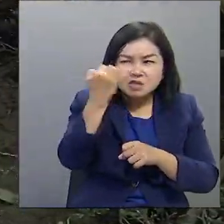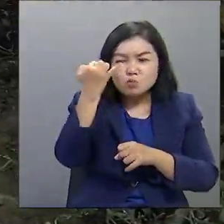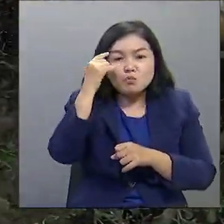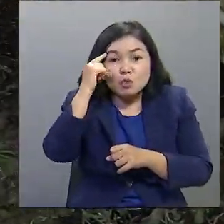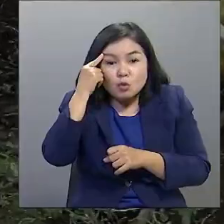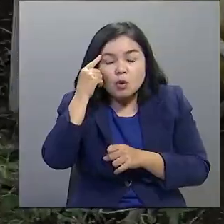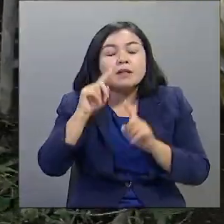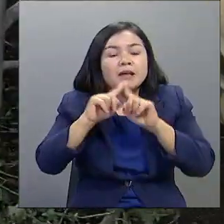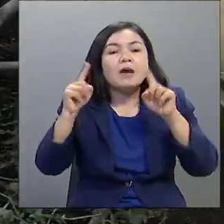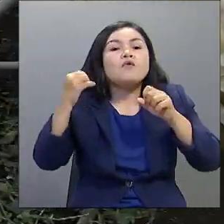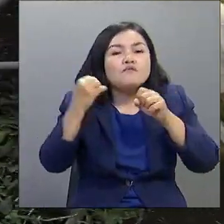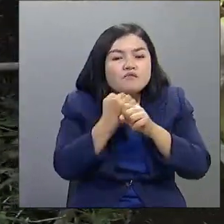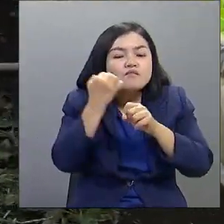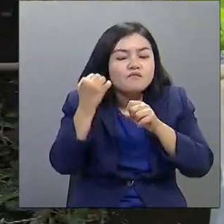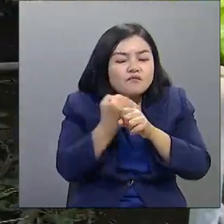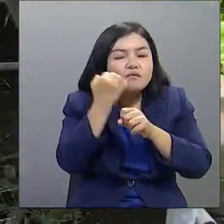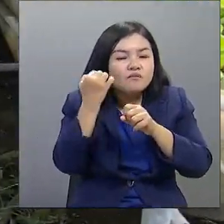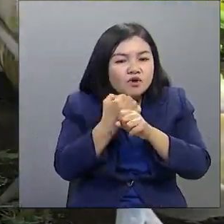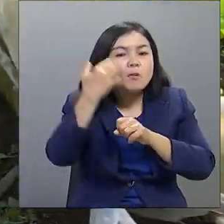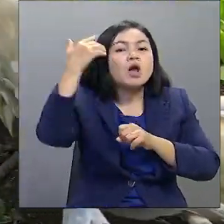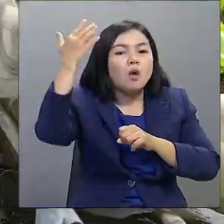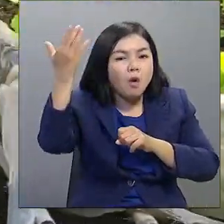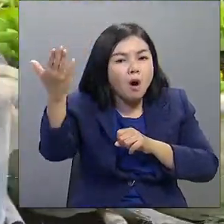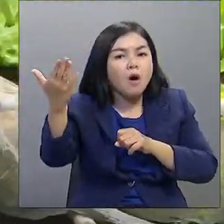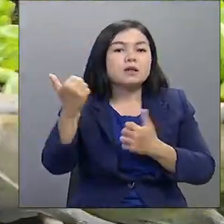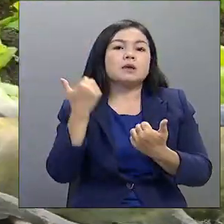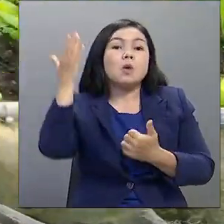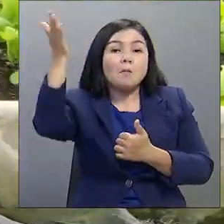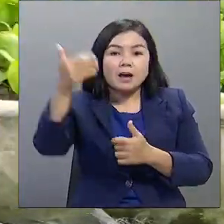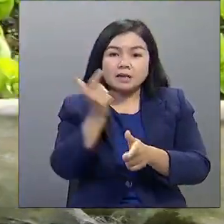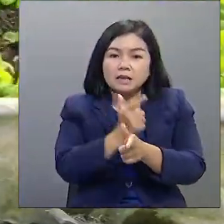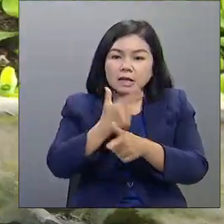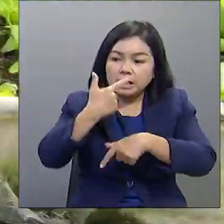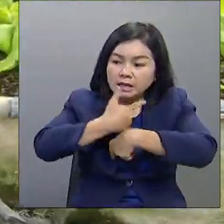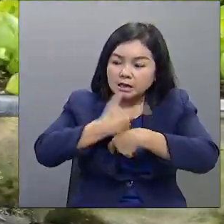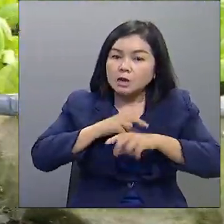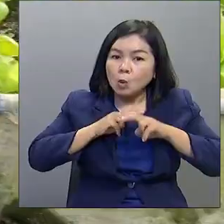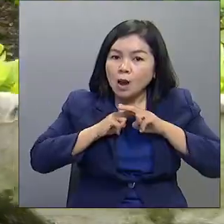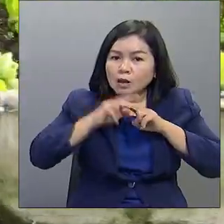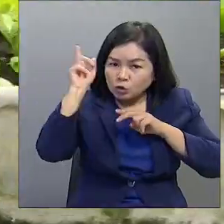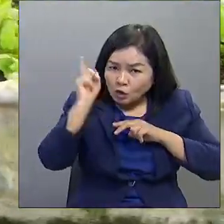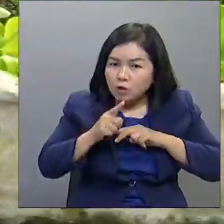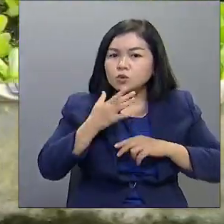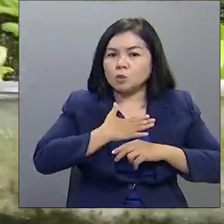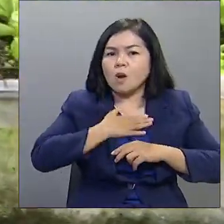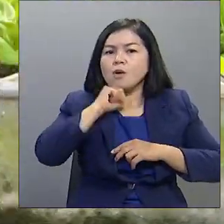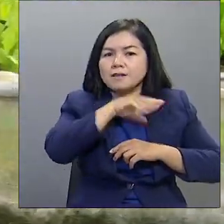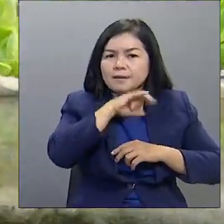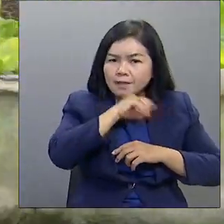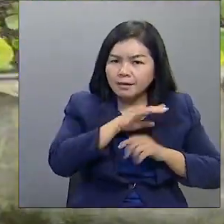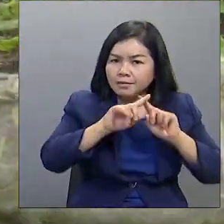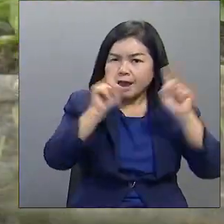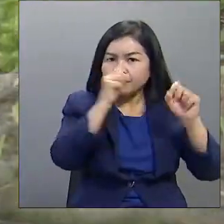ให้ทุกคนค่อยๆทำถามว่ามันเป็นอาชีพและเลี้ยงชีพได้ไหมได้นะแต่เราต้องขยันมากพอมันจะไม่เหมือนเราทำ